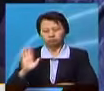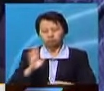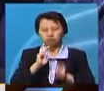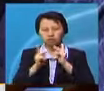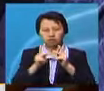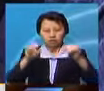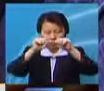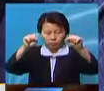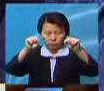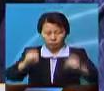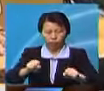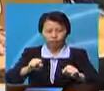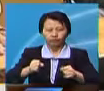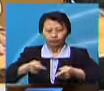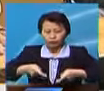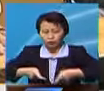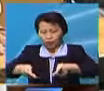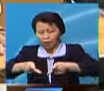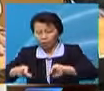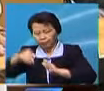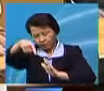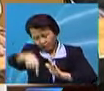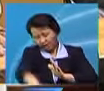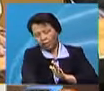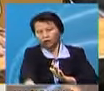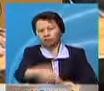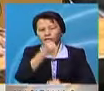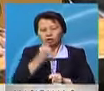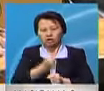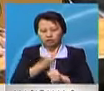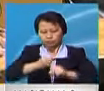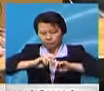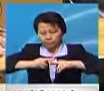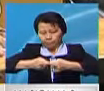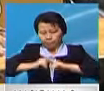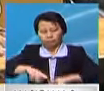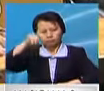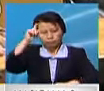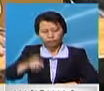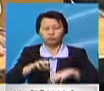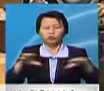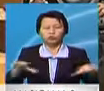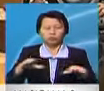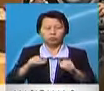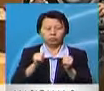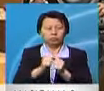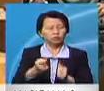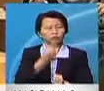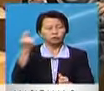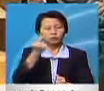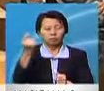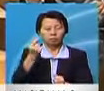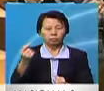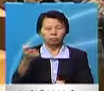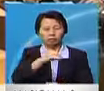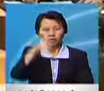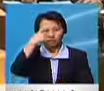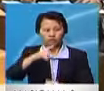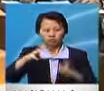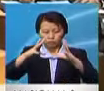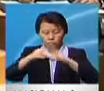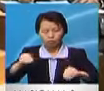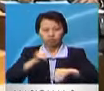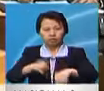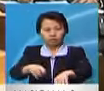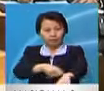jelasnya sistem saluran sedia ada perlu didalamkan dan kerja-kerja penyelenggaraan perlu dijalankan dengan lebih kerap. Manakala bagi penyelesaian